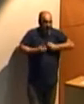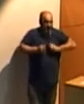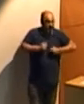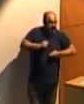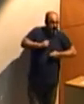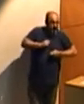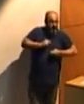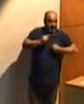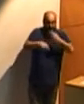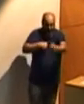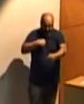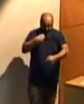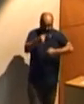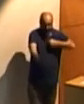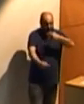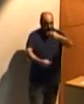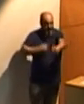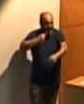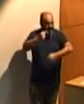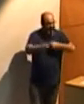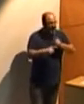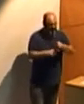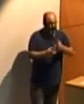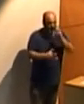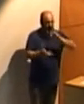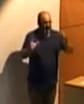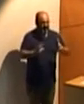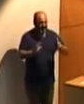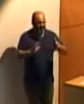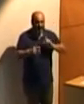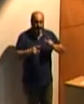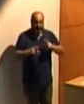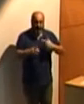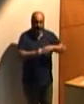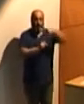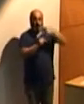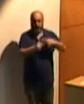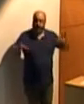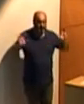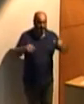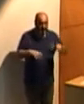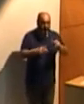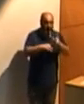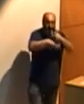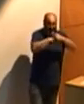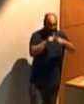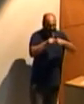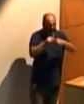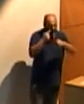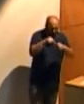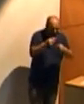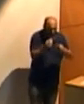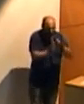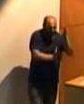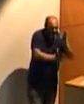mouvements on va dire un petit peu plus que complexe qui font que finalement retenu une bactérie on peut pas dire que tel par toutes les parties soient plus anciennes qu'une